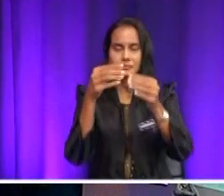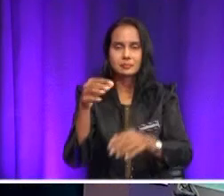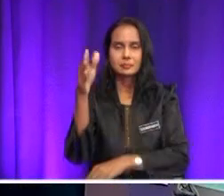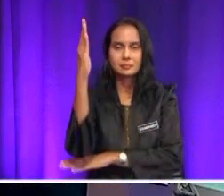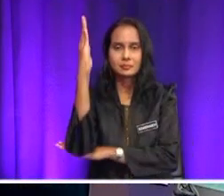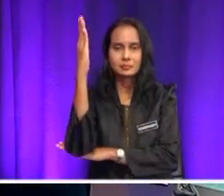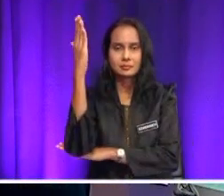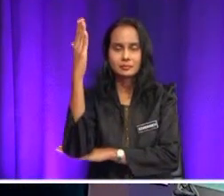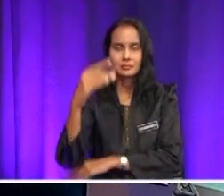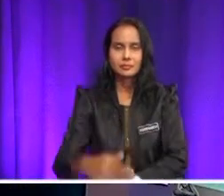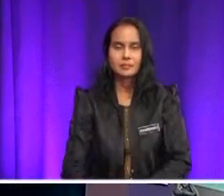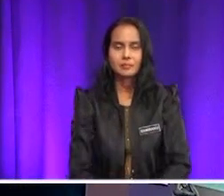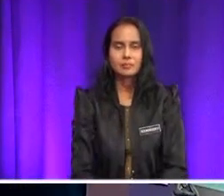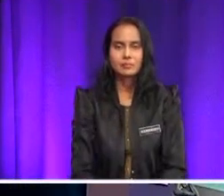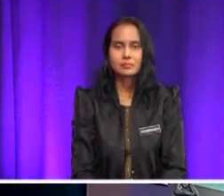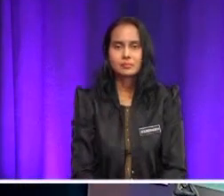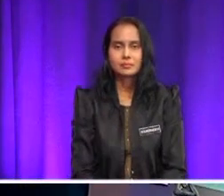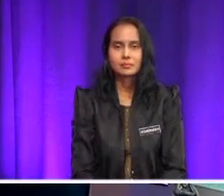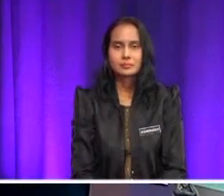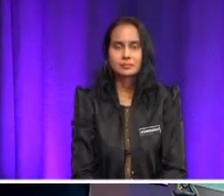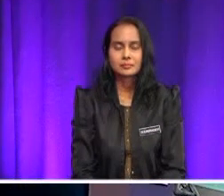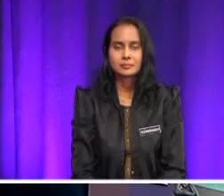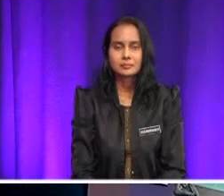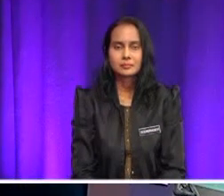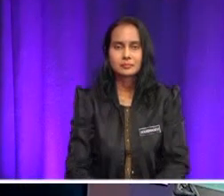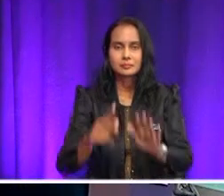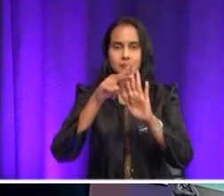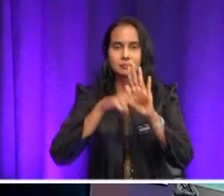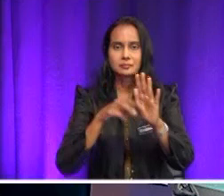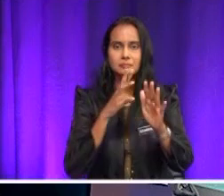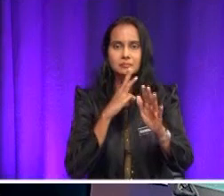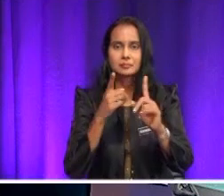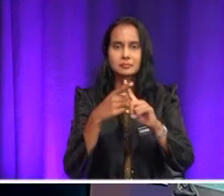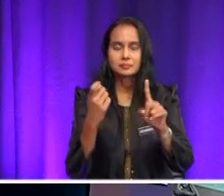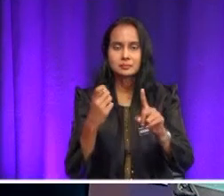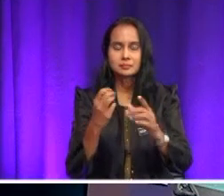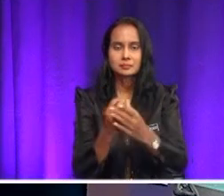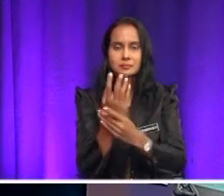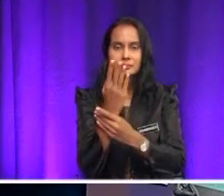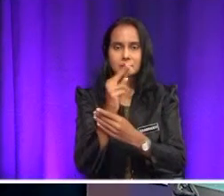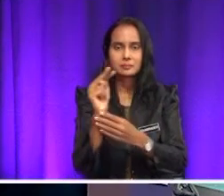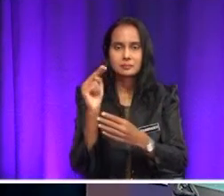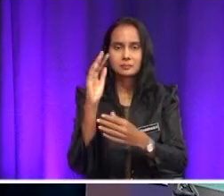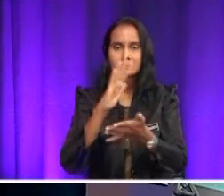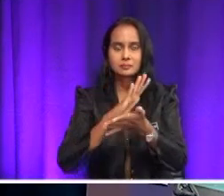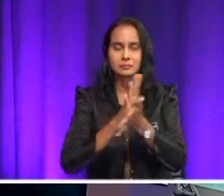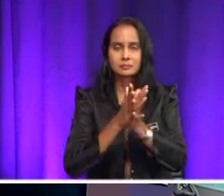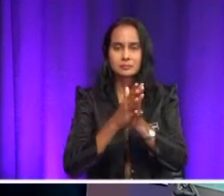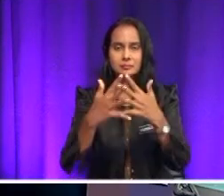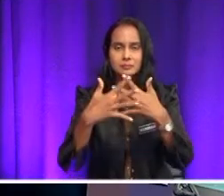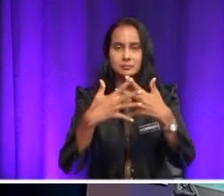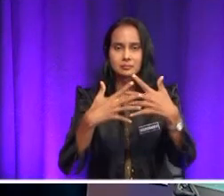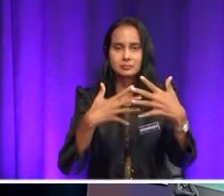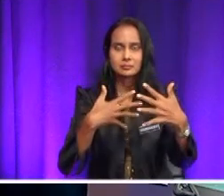dan kekurangan air pada tumbuhan akan menyebabkan kadar terinspirasi menjadi rendah bila tumbuhan itu air kurang jadi